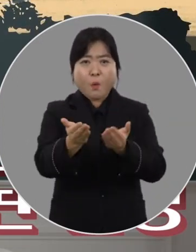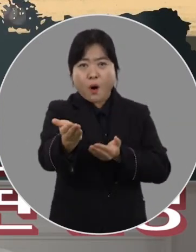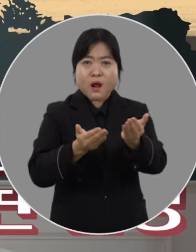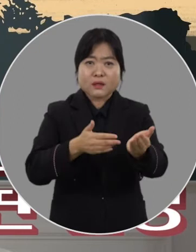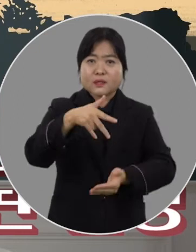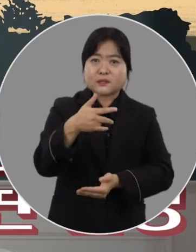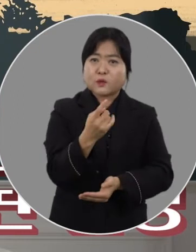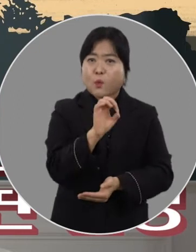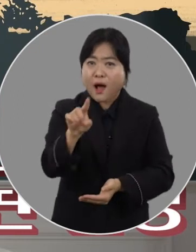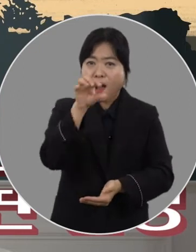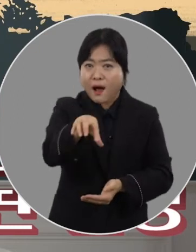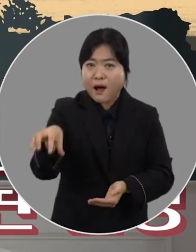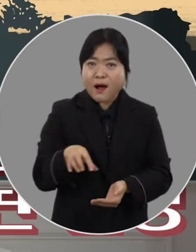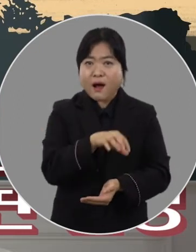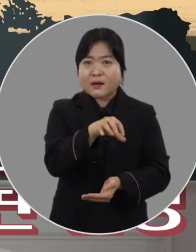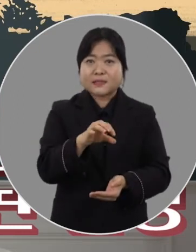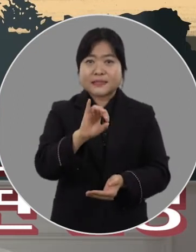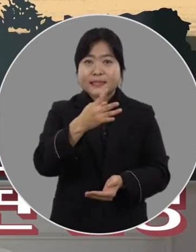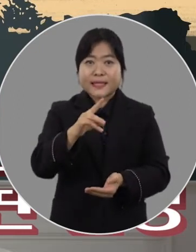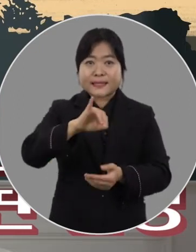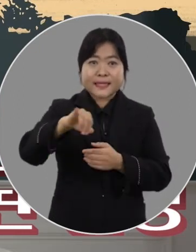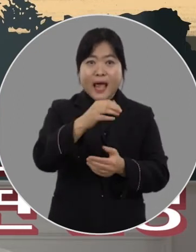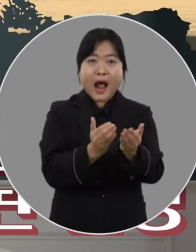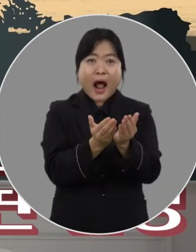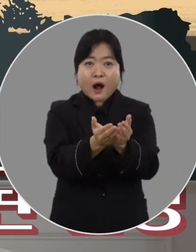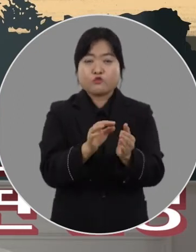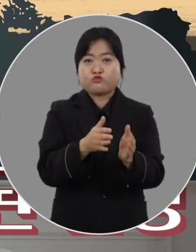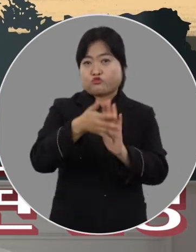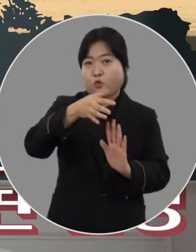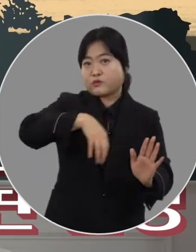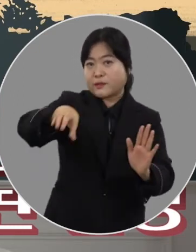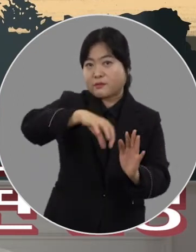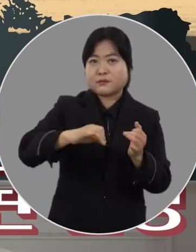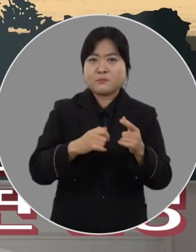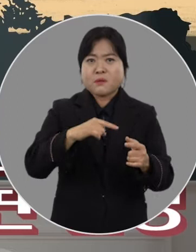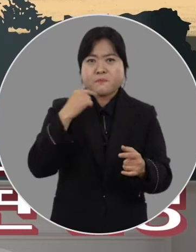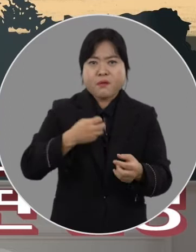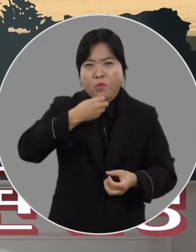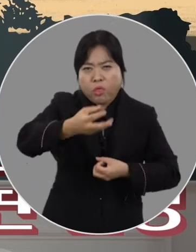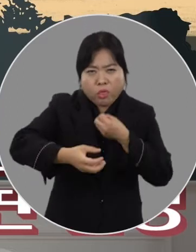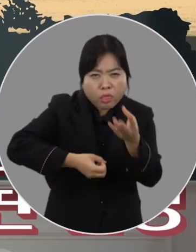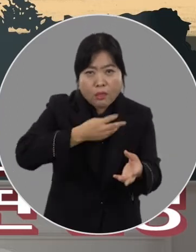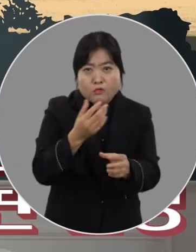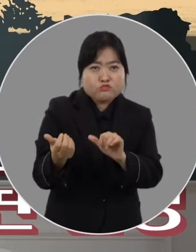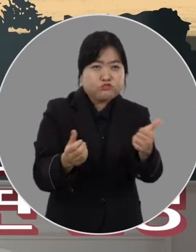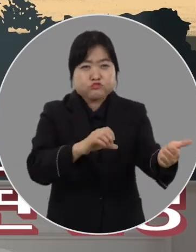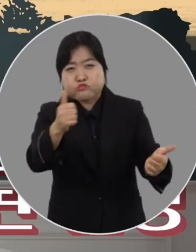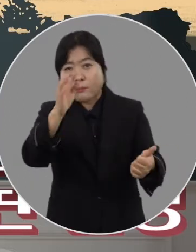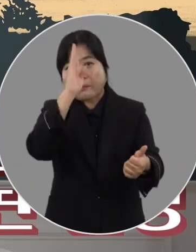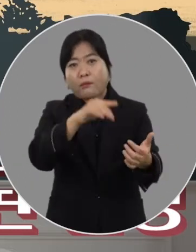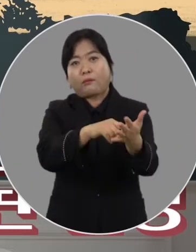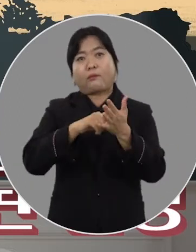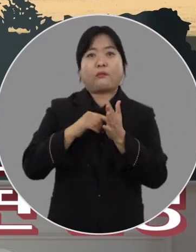있었던 제노아라든지 여러 가지 이태리의 항구 도시에서 사람들이 피를 토하면서 죽어가는 질병이